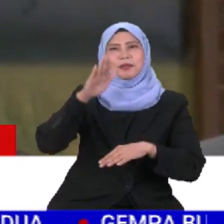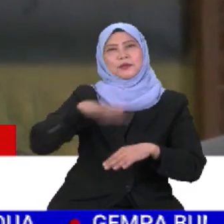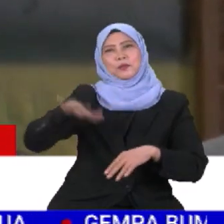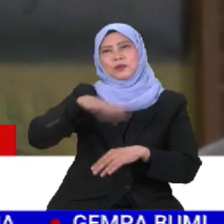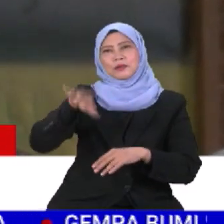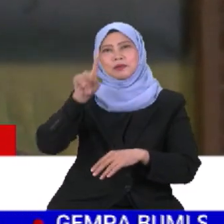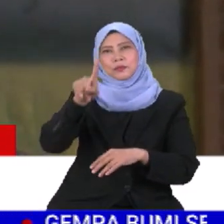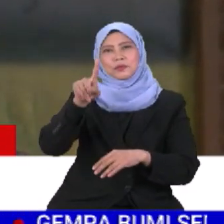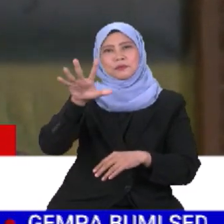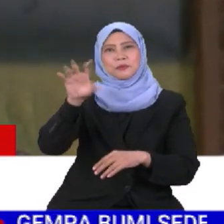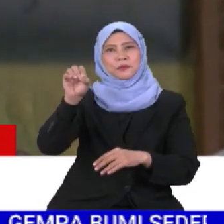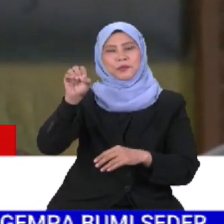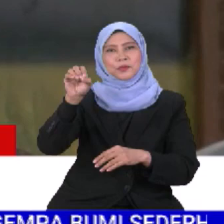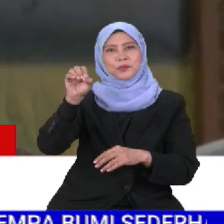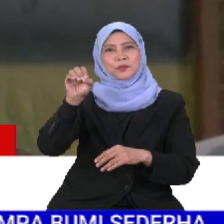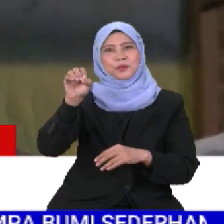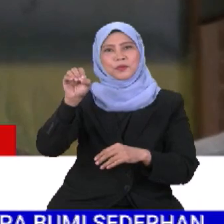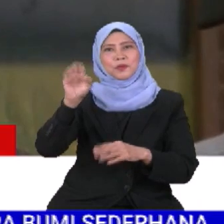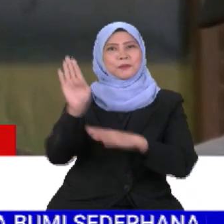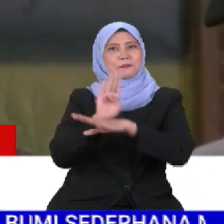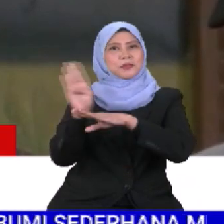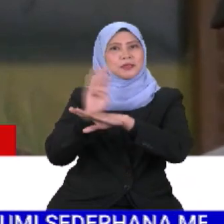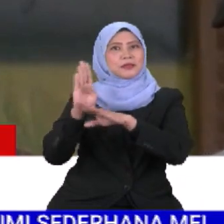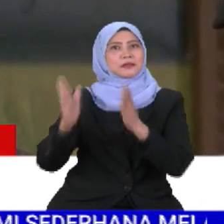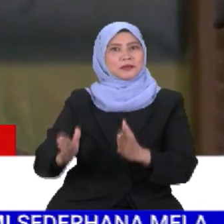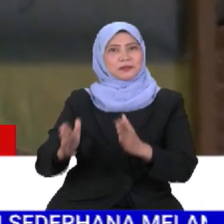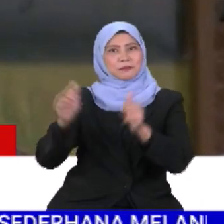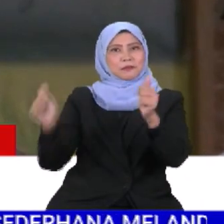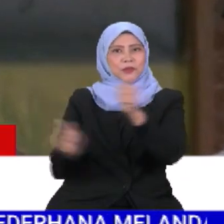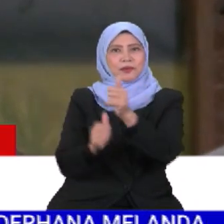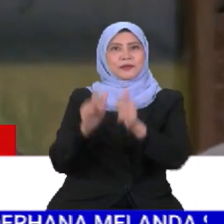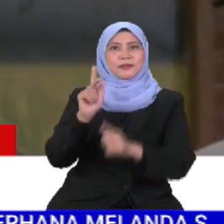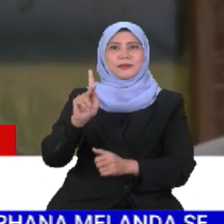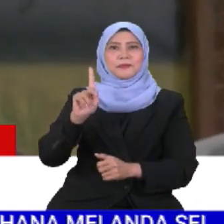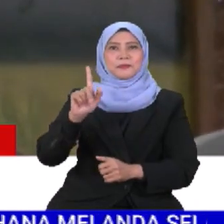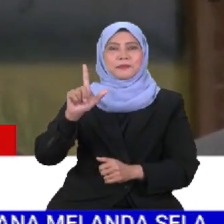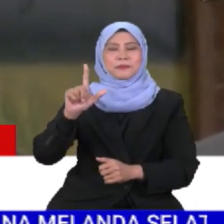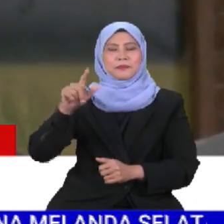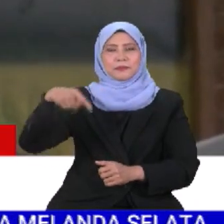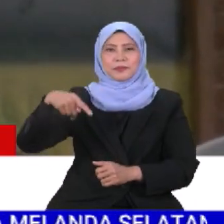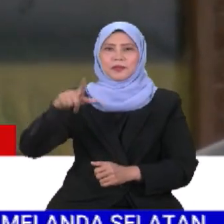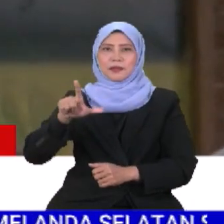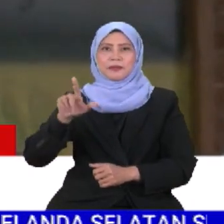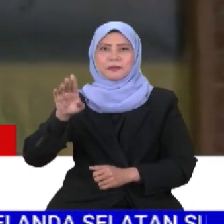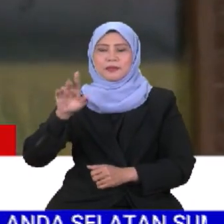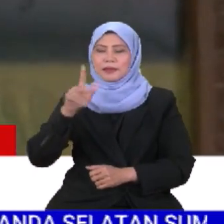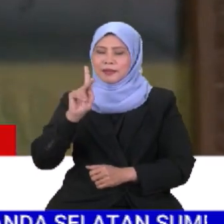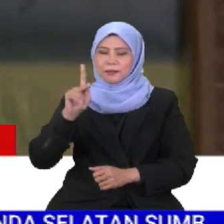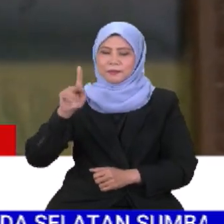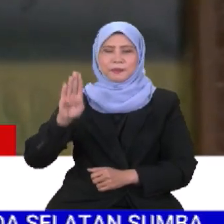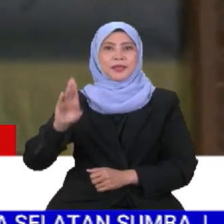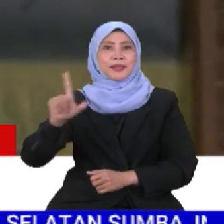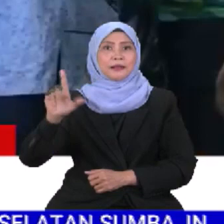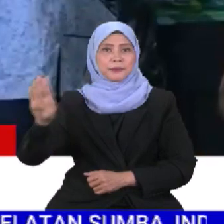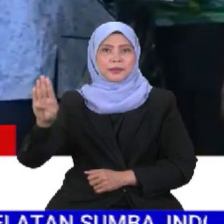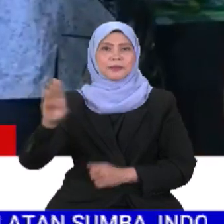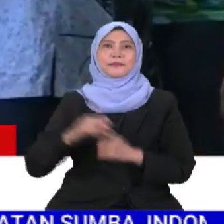50 usah warna yang datang dari bawah Regency bawah ke Febi daerah marah daerah fekra Risda